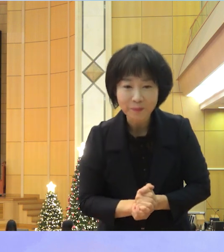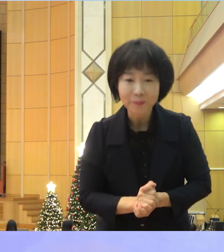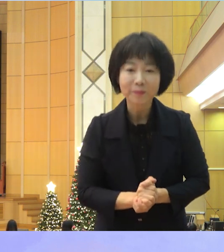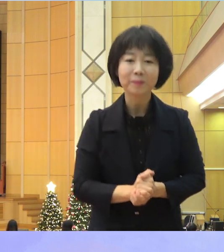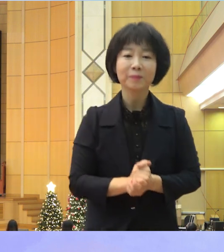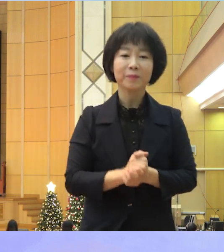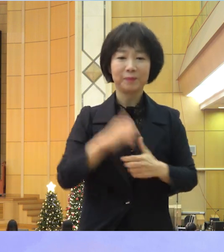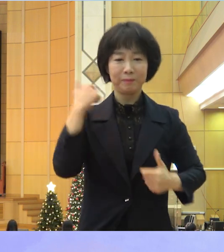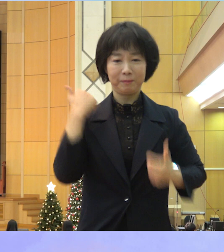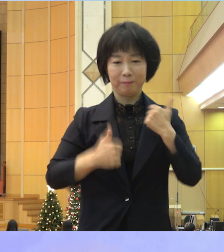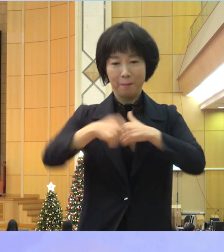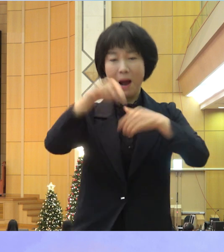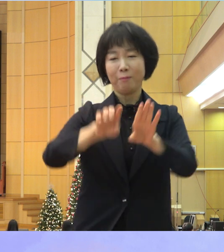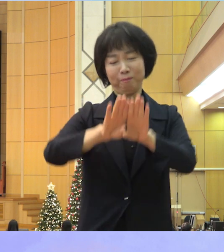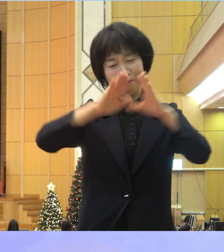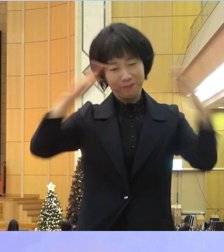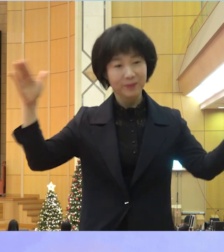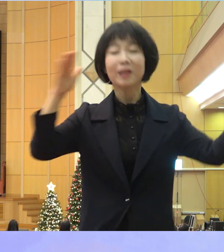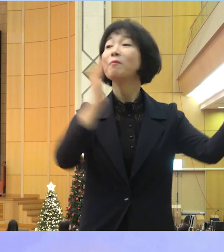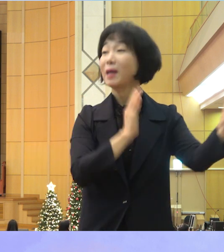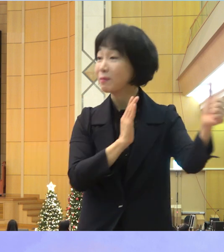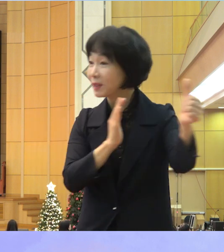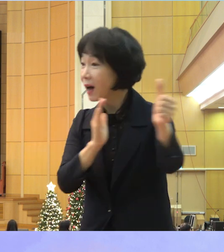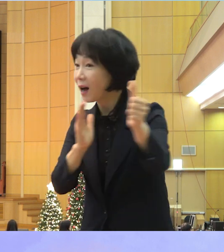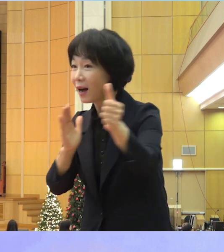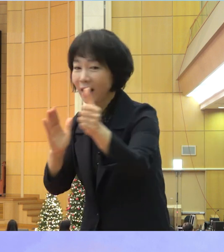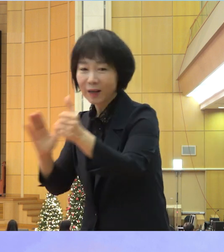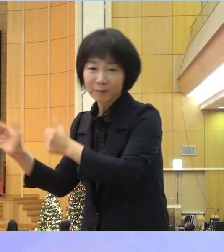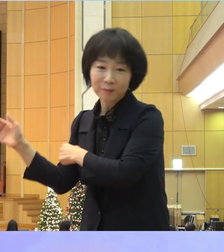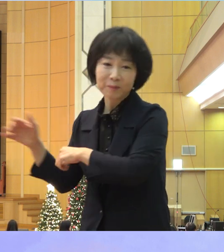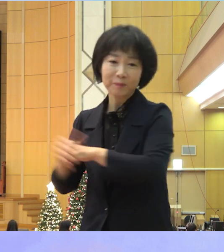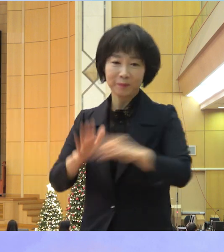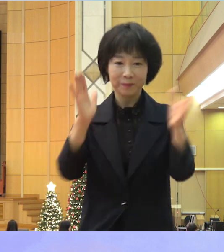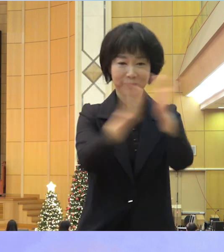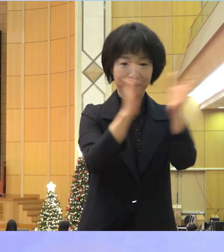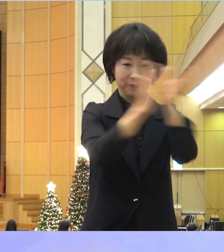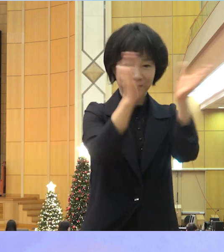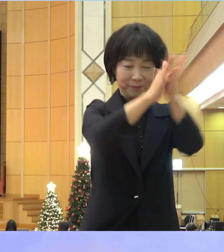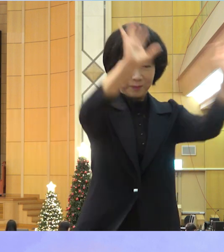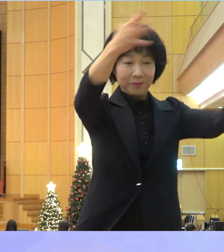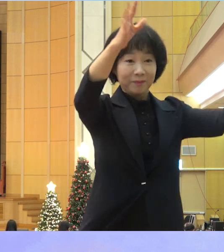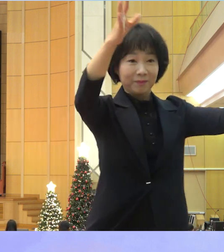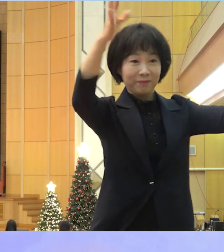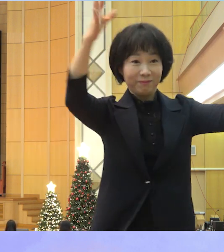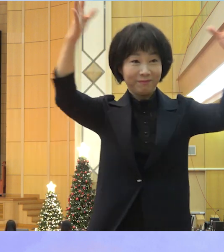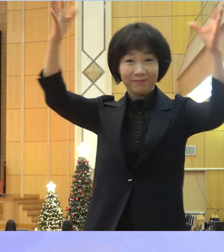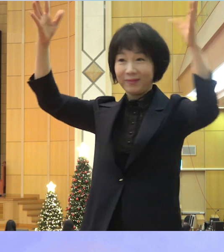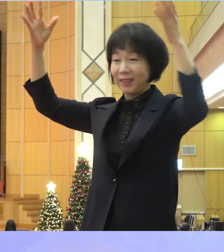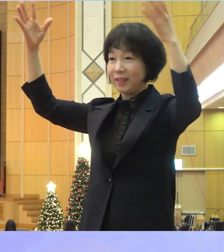높일 수 있는 시간 되시기를 예수님의 이름으로 소망합니다. 한 번 더 주님께 영광의 박수 돌리시겠습니다. 할렐루야.